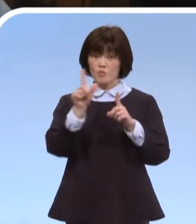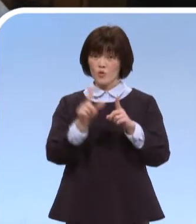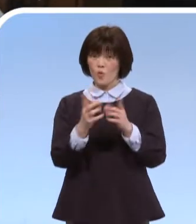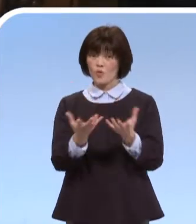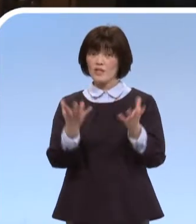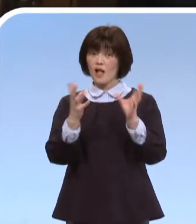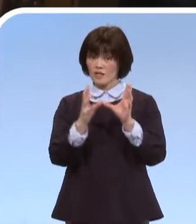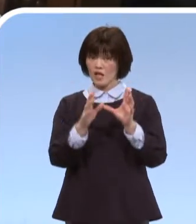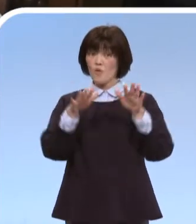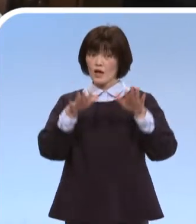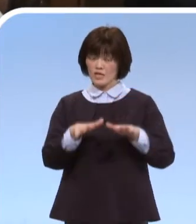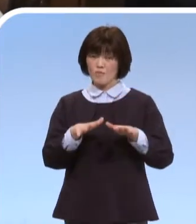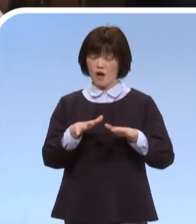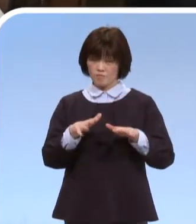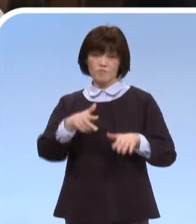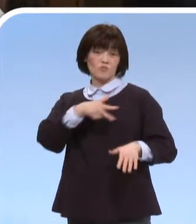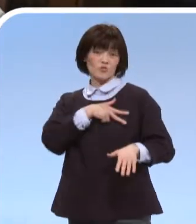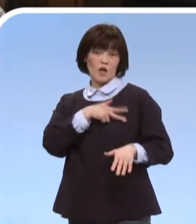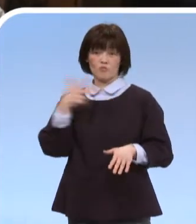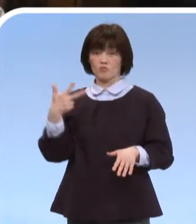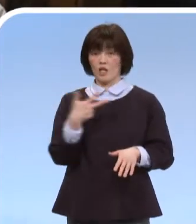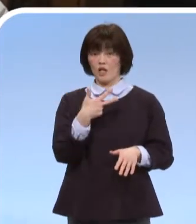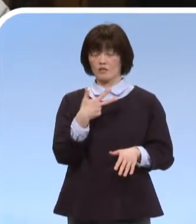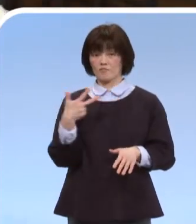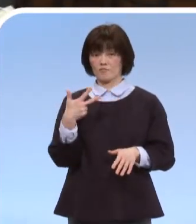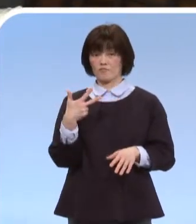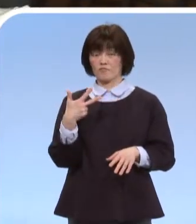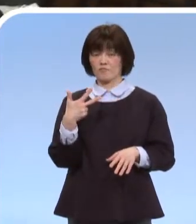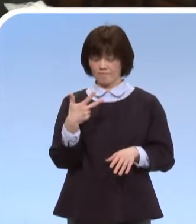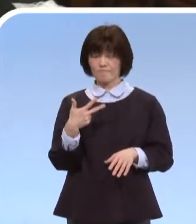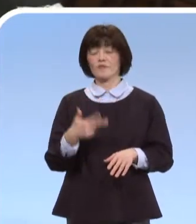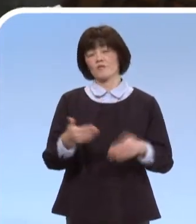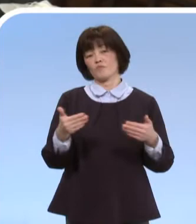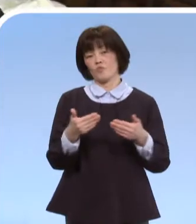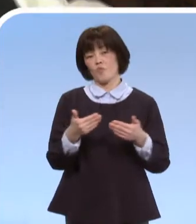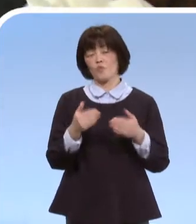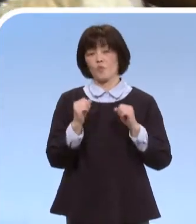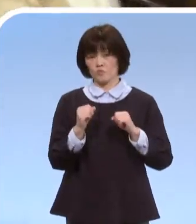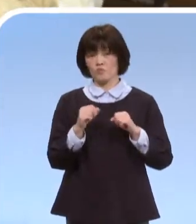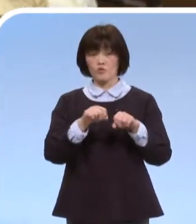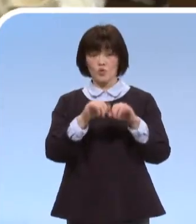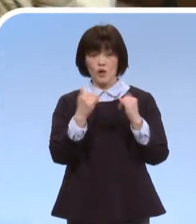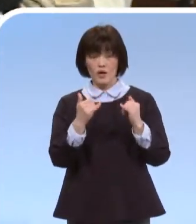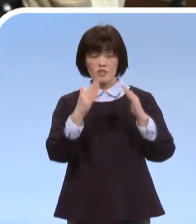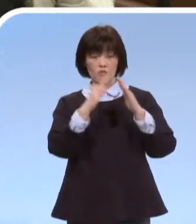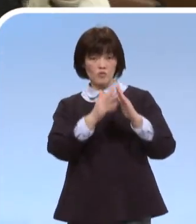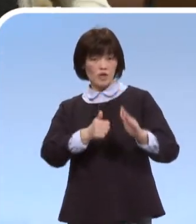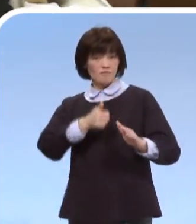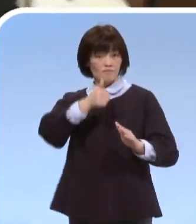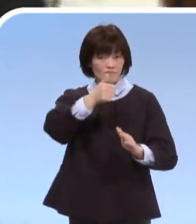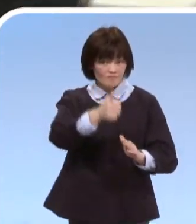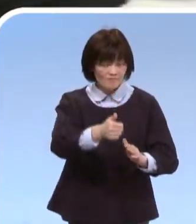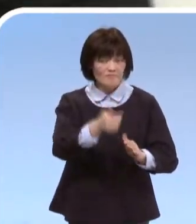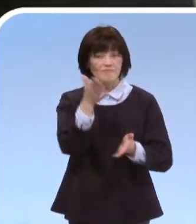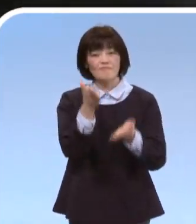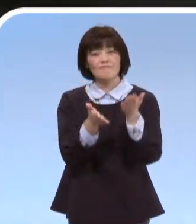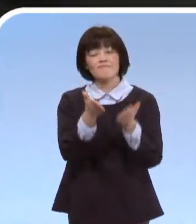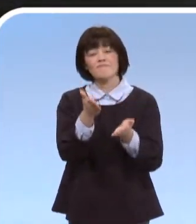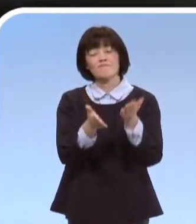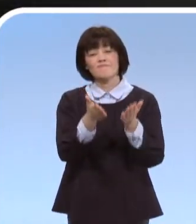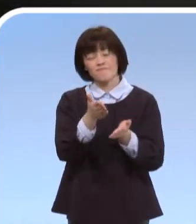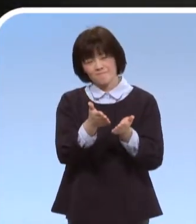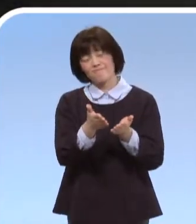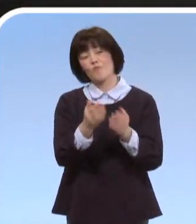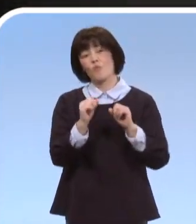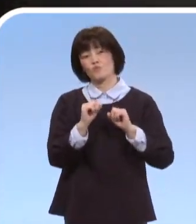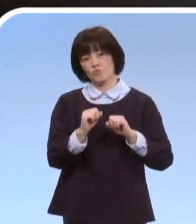月と風とは現在7人で運営していて、およそ30人の障害者のお宅へ行きヘルパー業務を